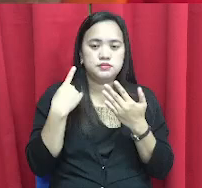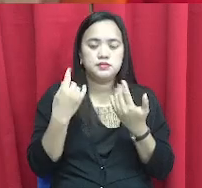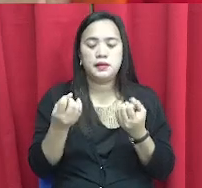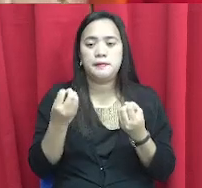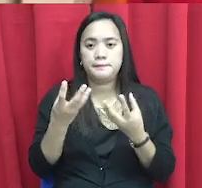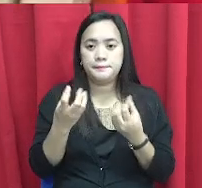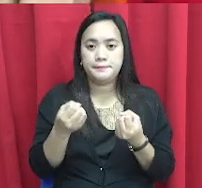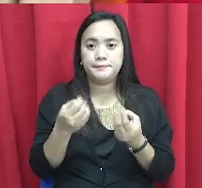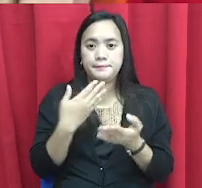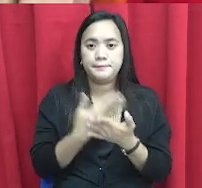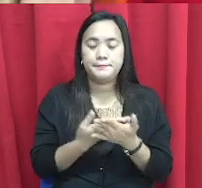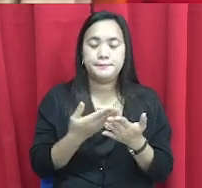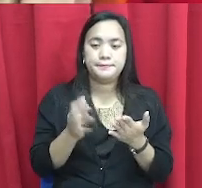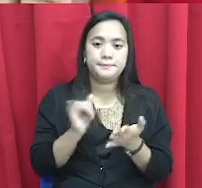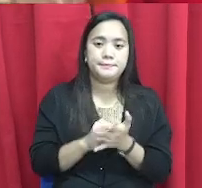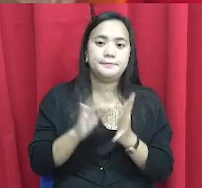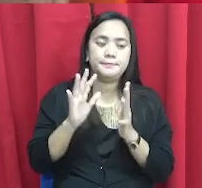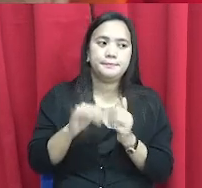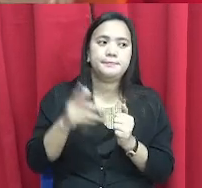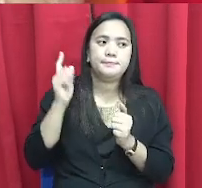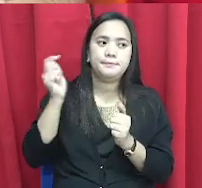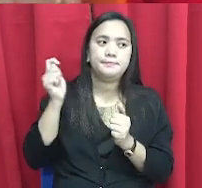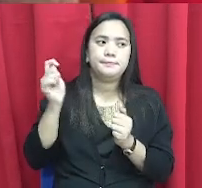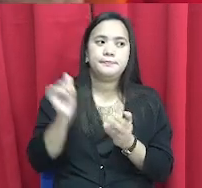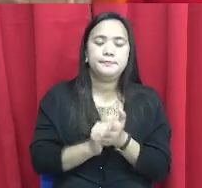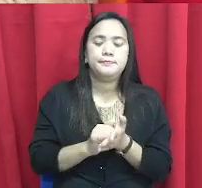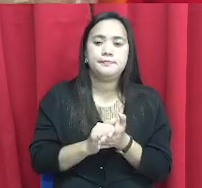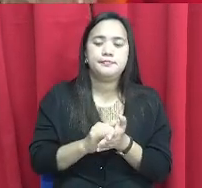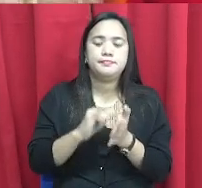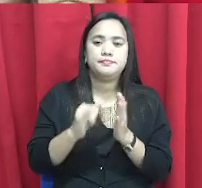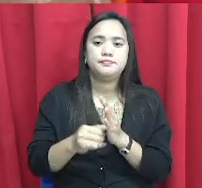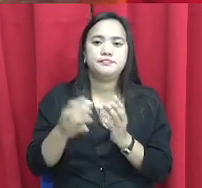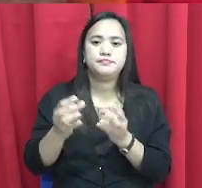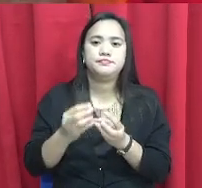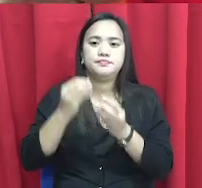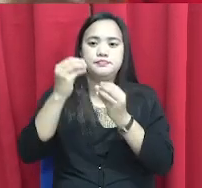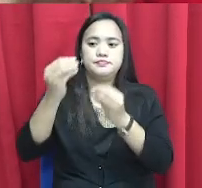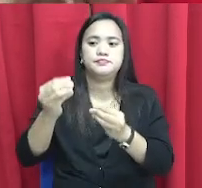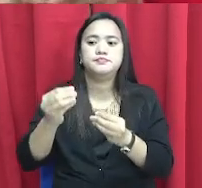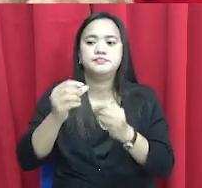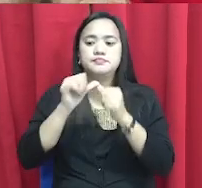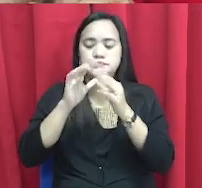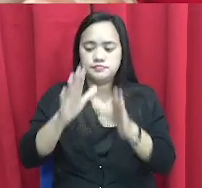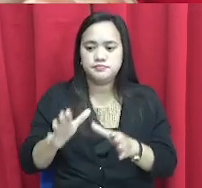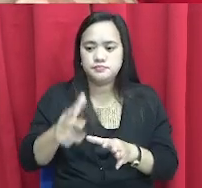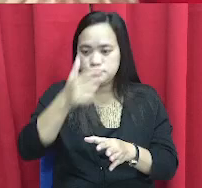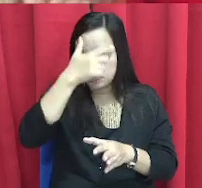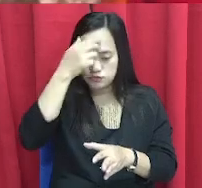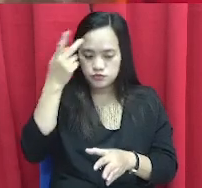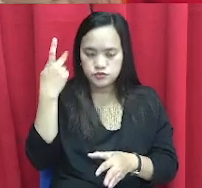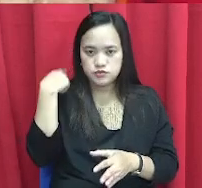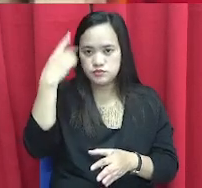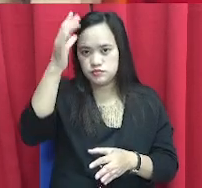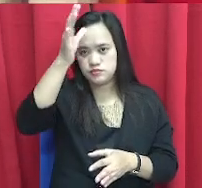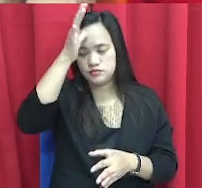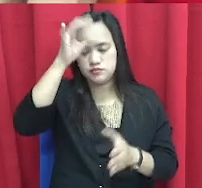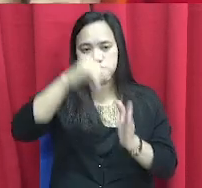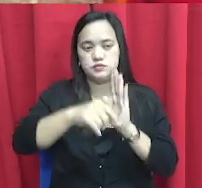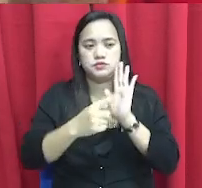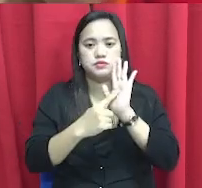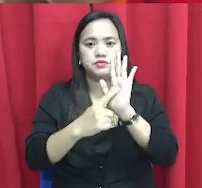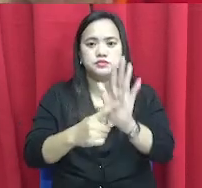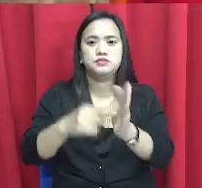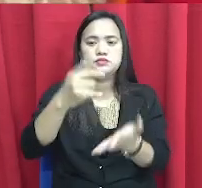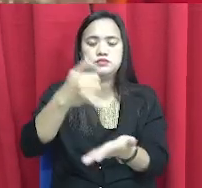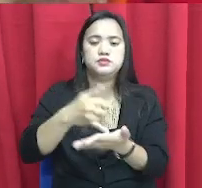niyan sa loob ng ating pong simbahan na sila ay pinagpala ng Diyos kasi meron silang tatay na nag-show up